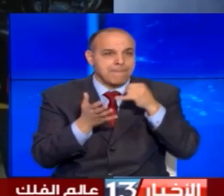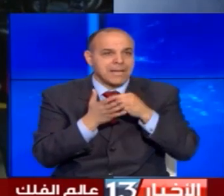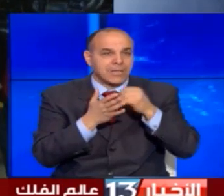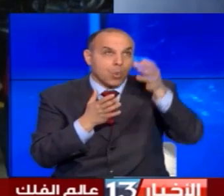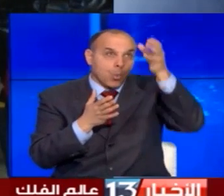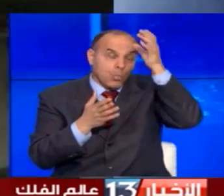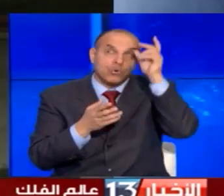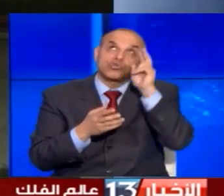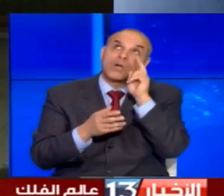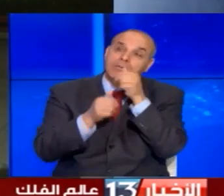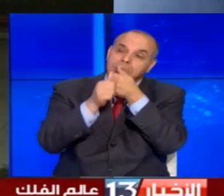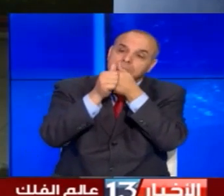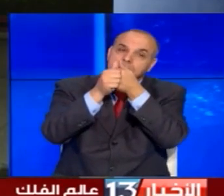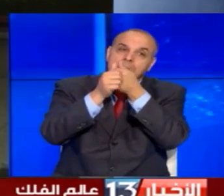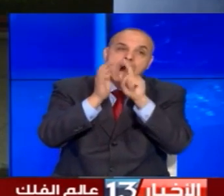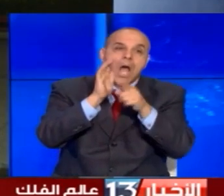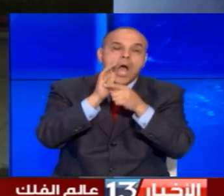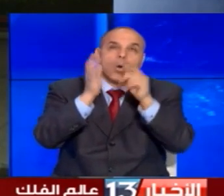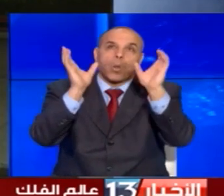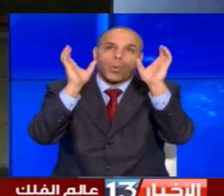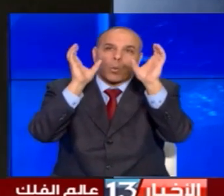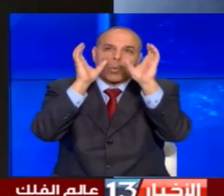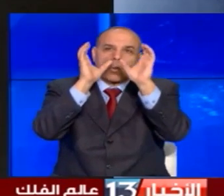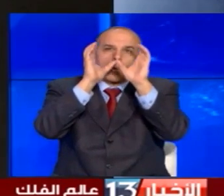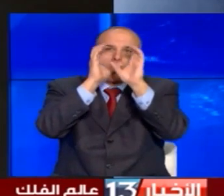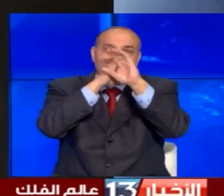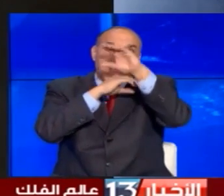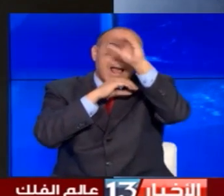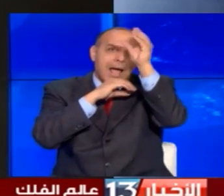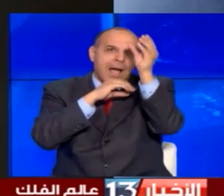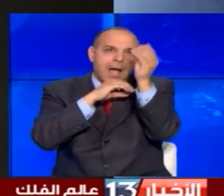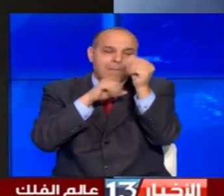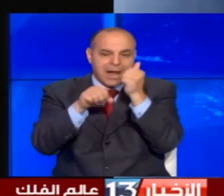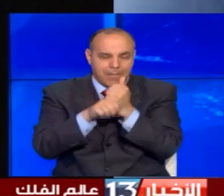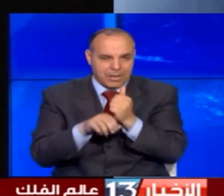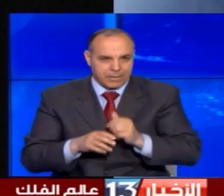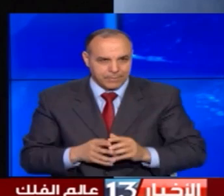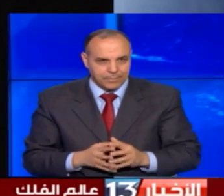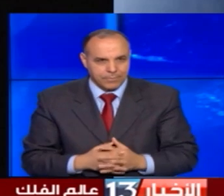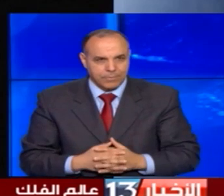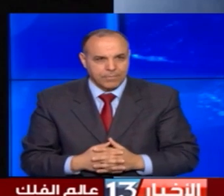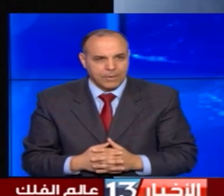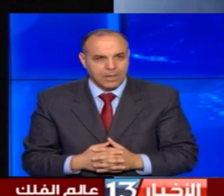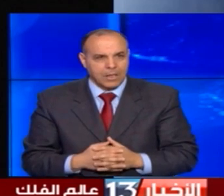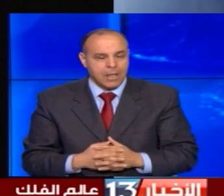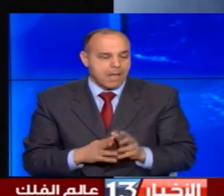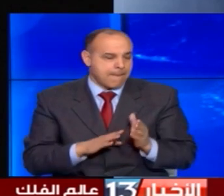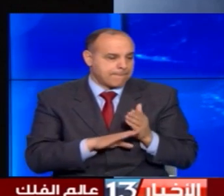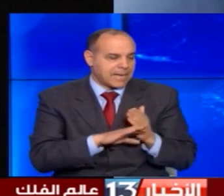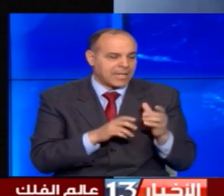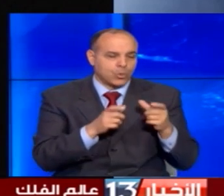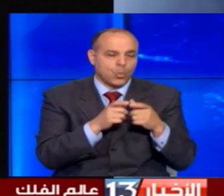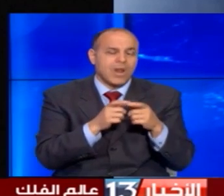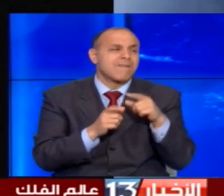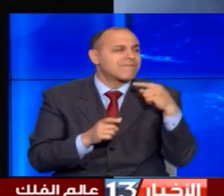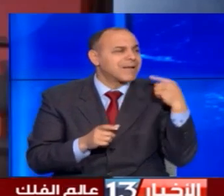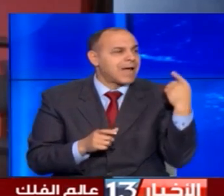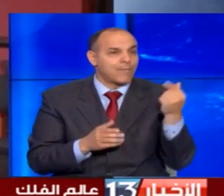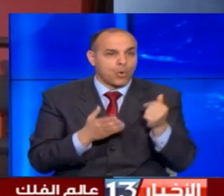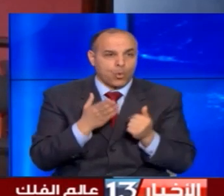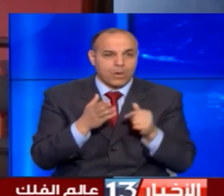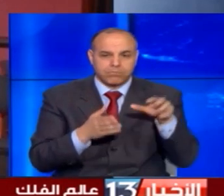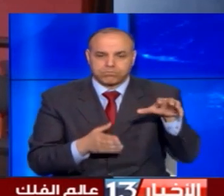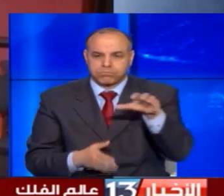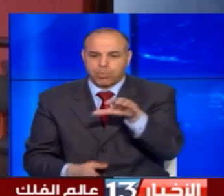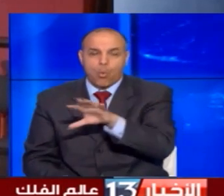العلوم لمتابعة أول خسوف كلي للقمر هذه السنة. وفي بقية دول العالم على غرار